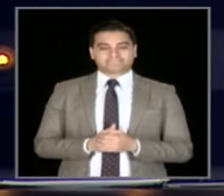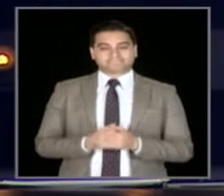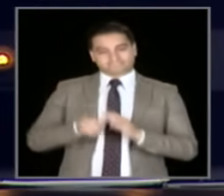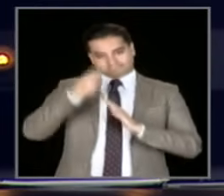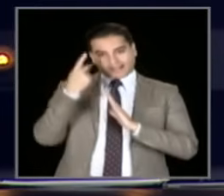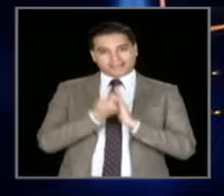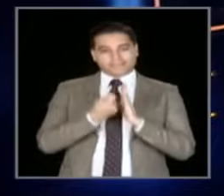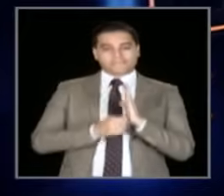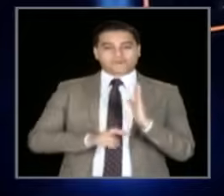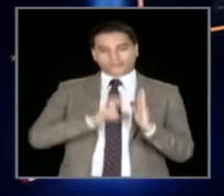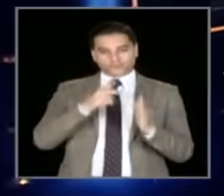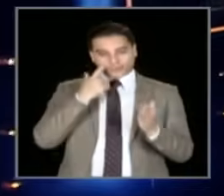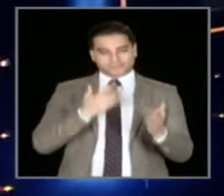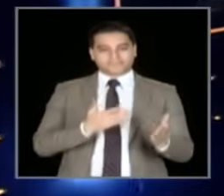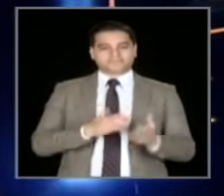أدب، والسؤال هو